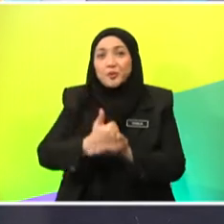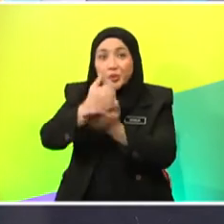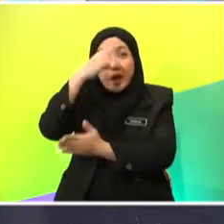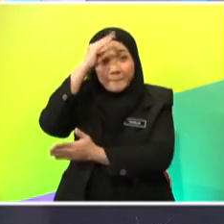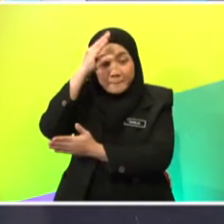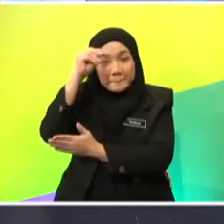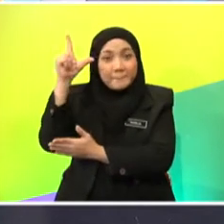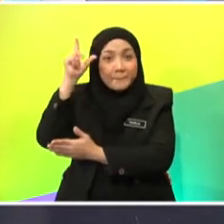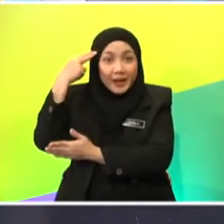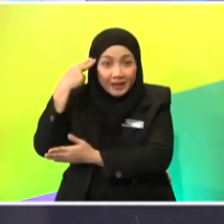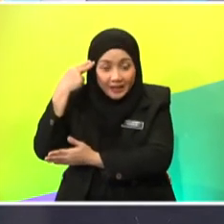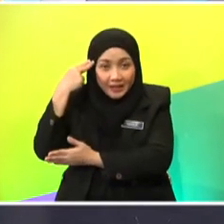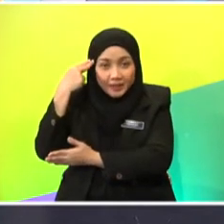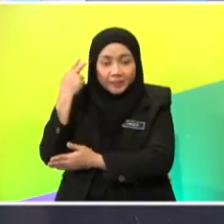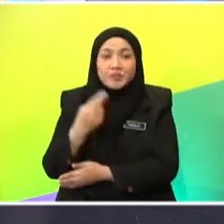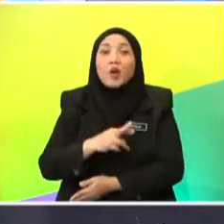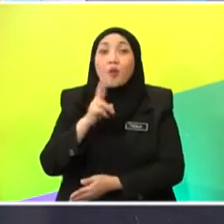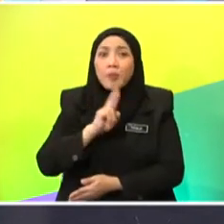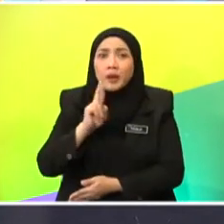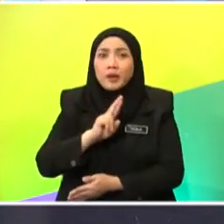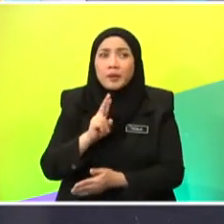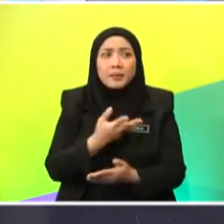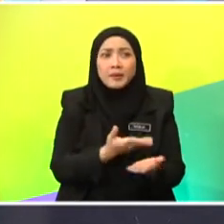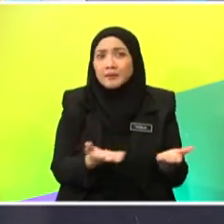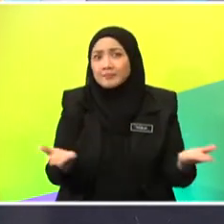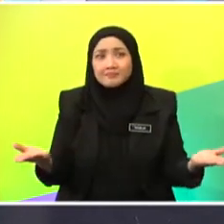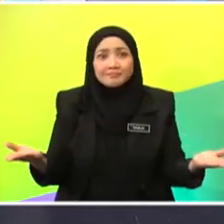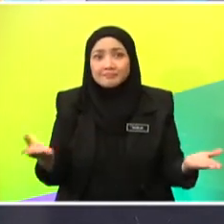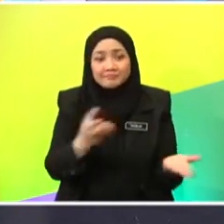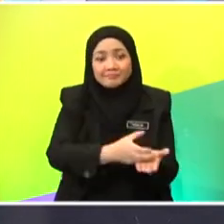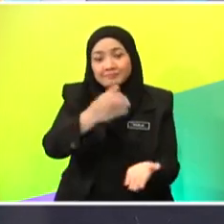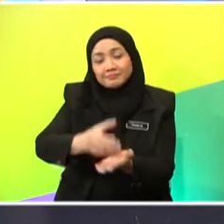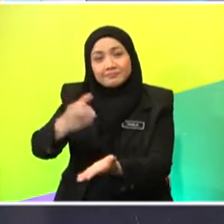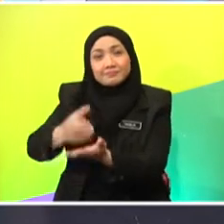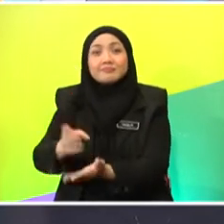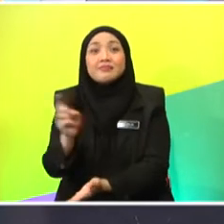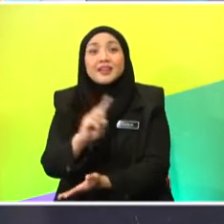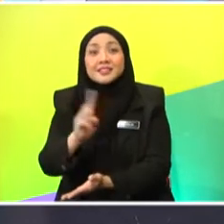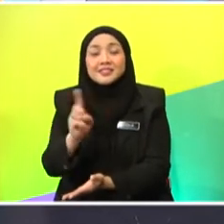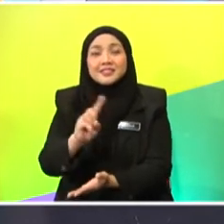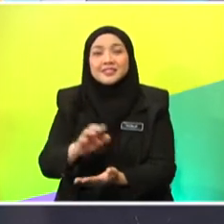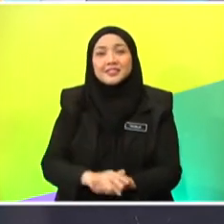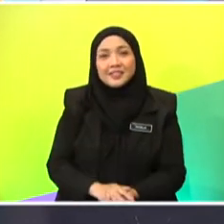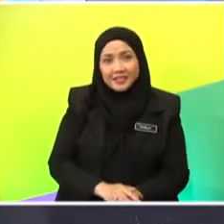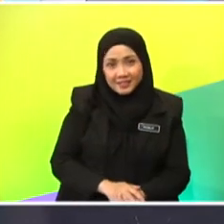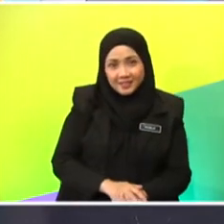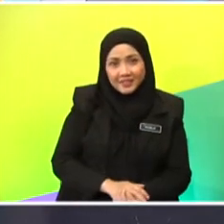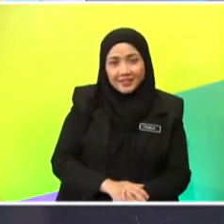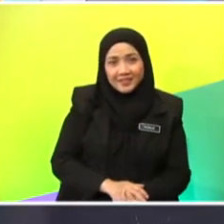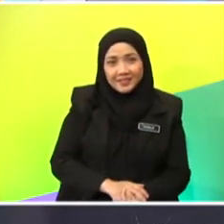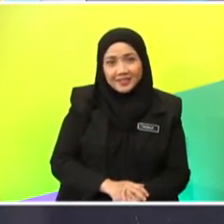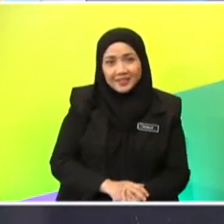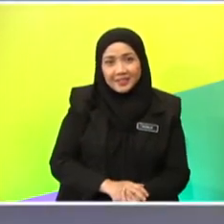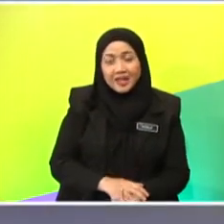merah bermakna Mbak kultum warna merah juga Ah Mas jadi nggak butuh tuh menemukan saya